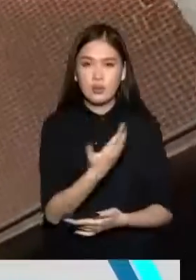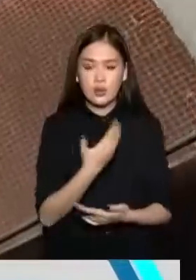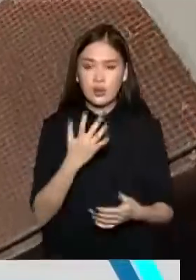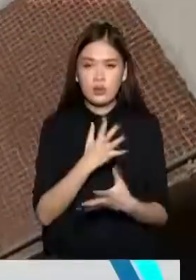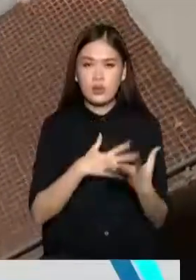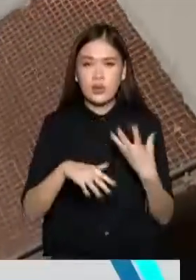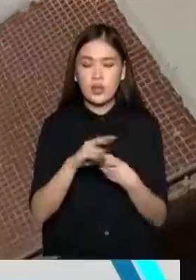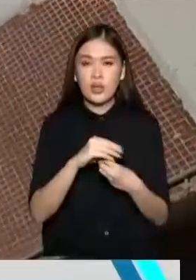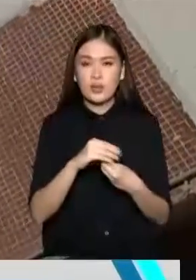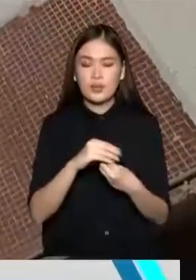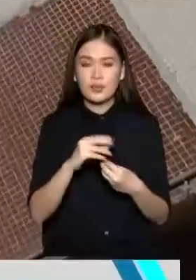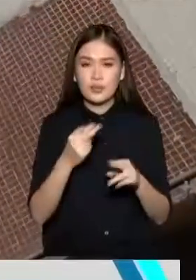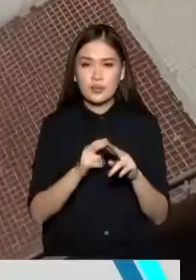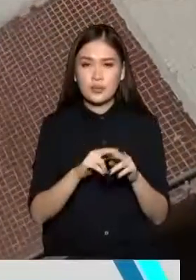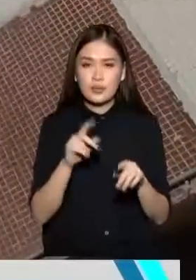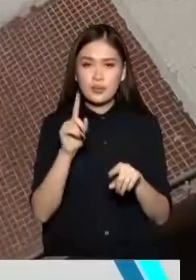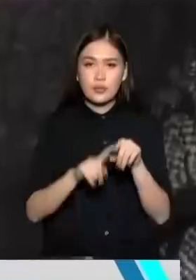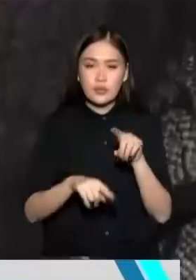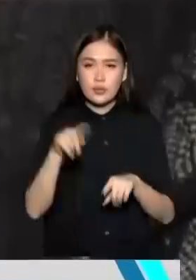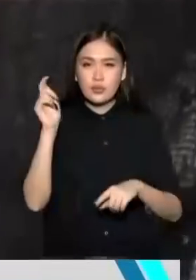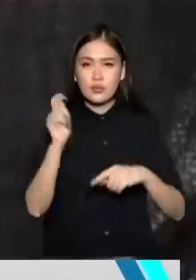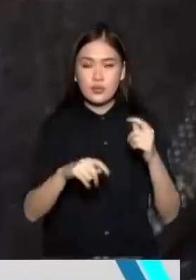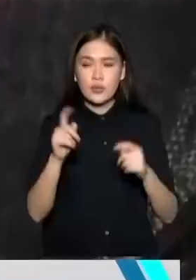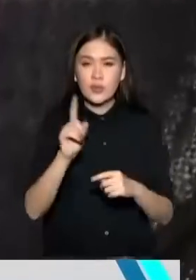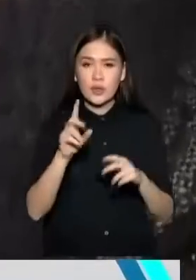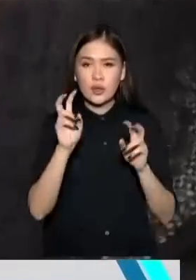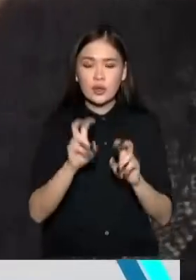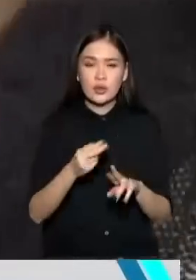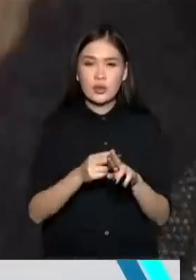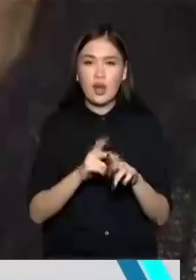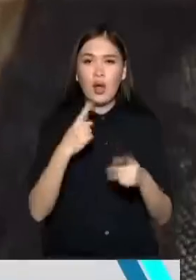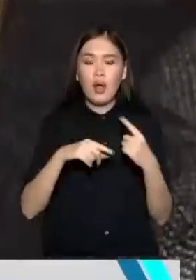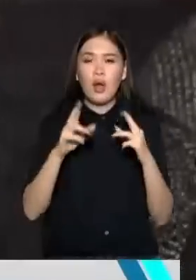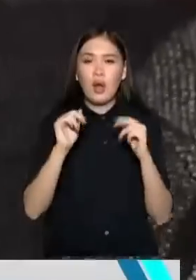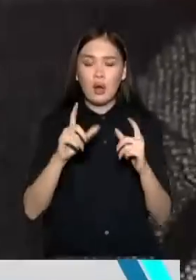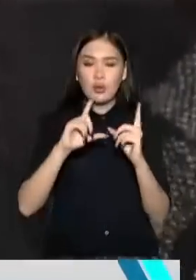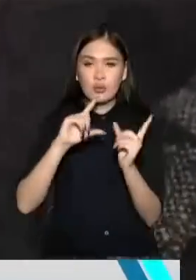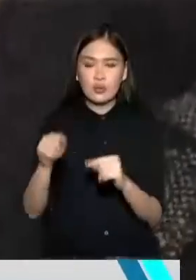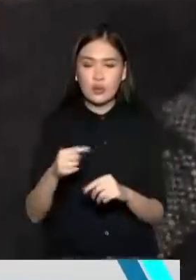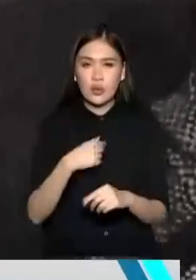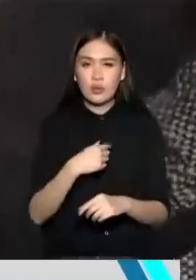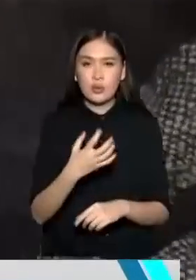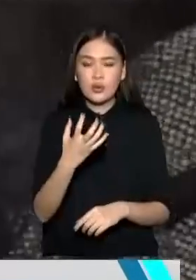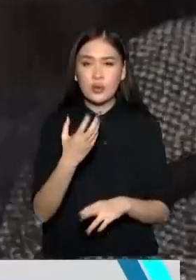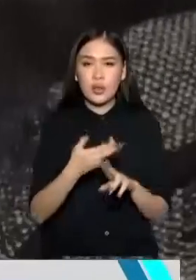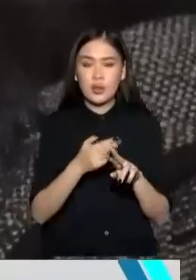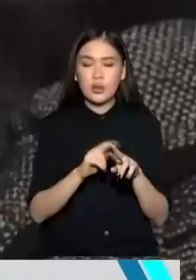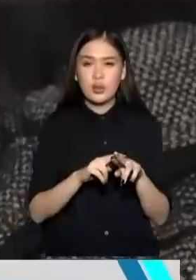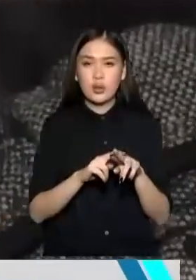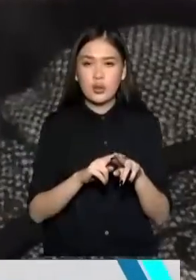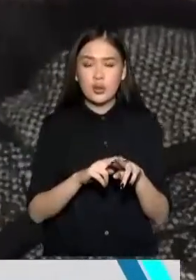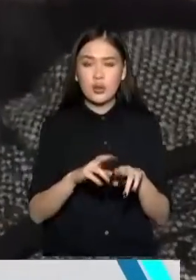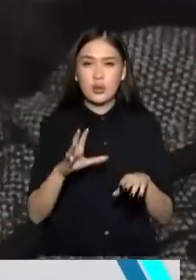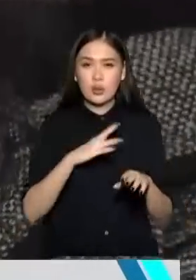все приглашают родственники приезжай что-то там сидишь А как уедешь я даже вон на горячей суп боюсь ходить